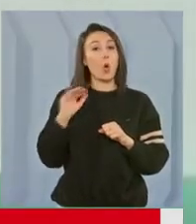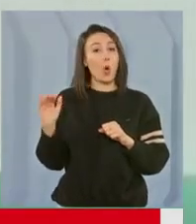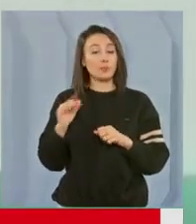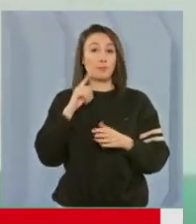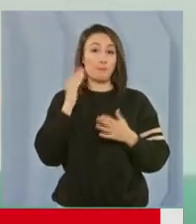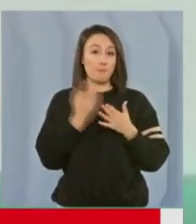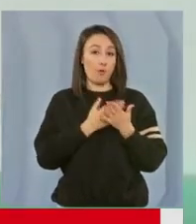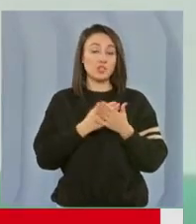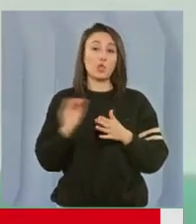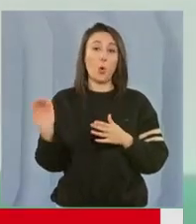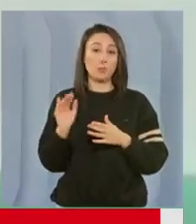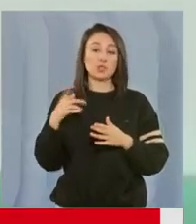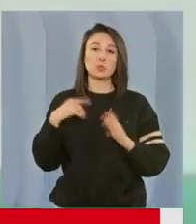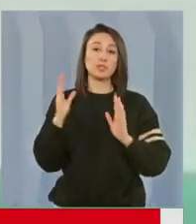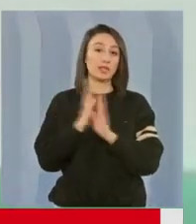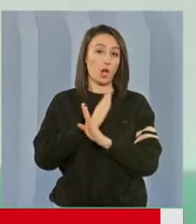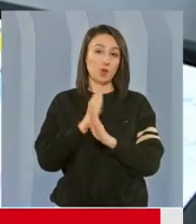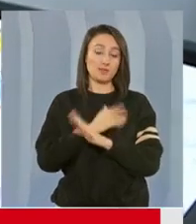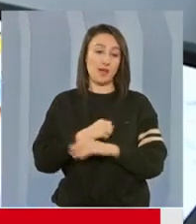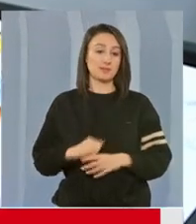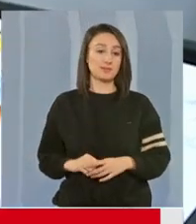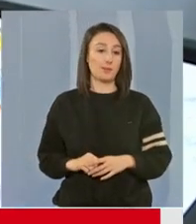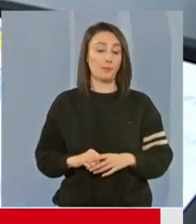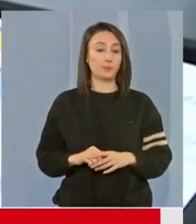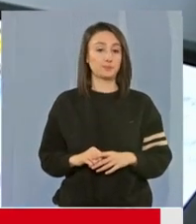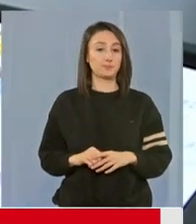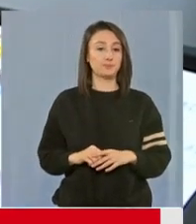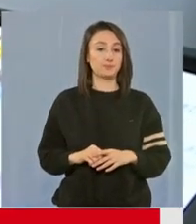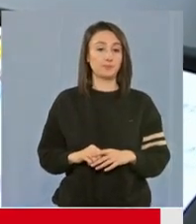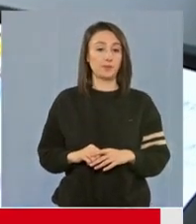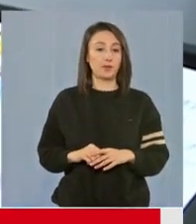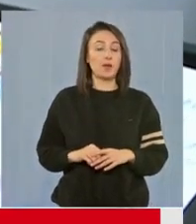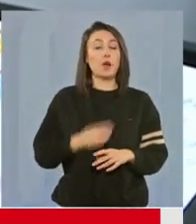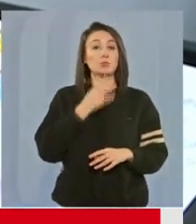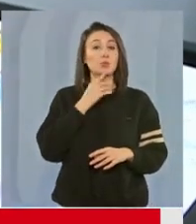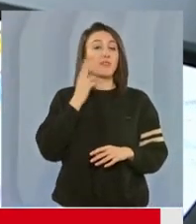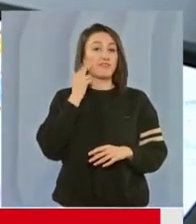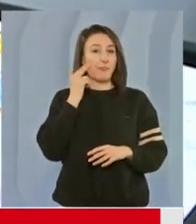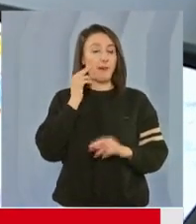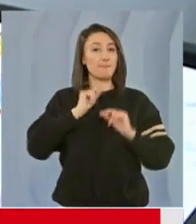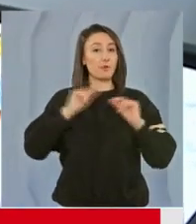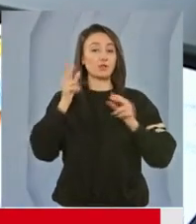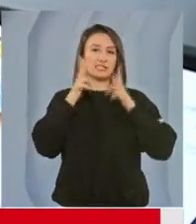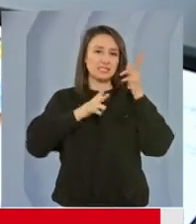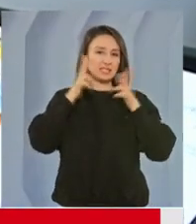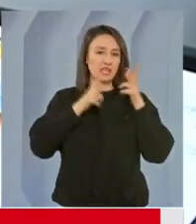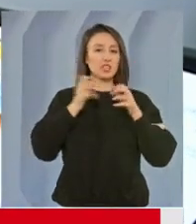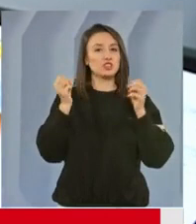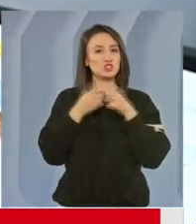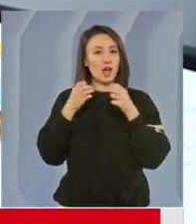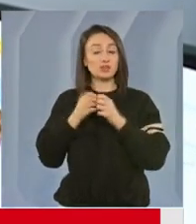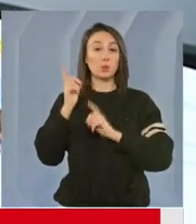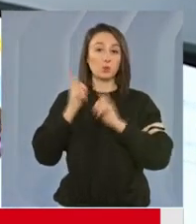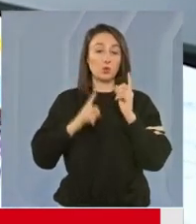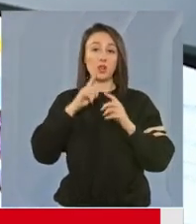povestesc că cei mici sunt terorizați de educatoarea de la grădiniță aceștia spun că dascălul urlă constant la cei mici îi ceartă și